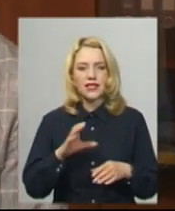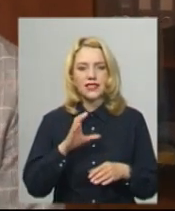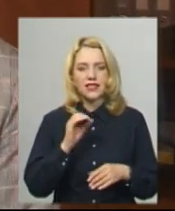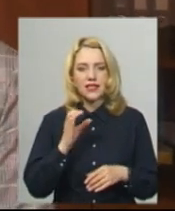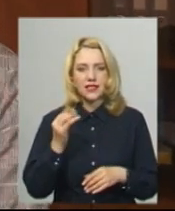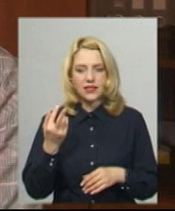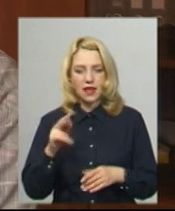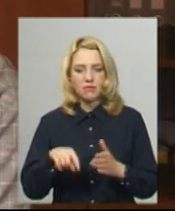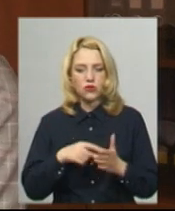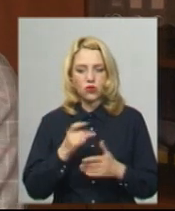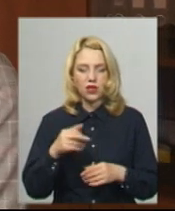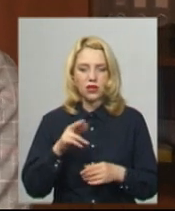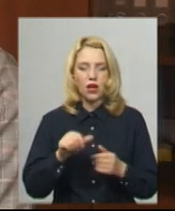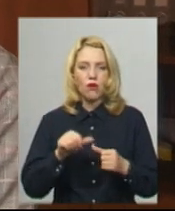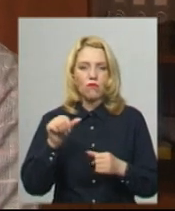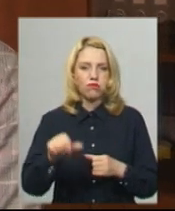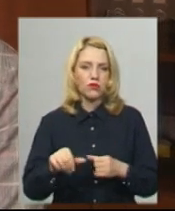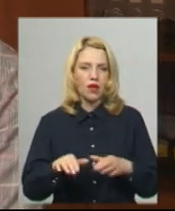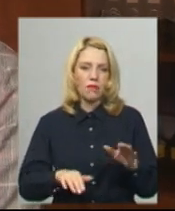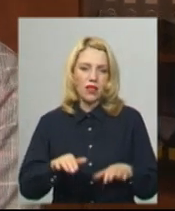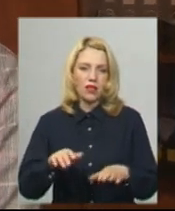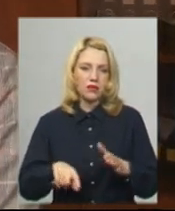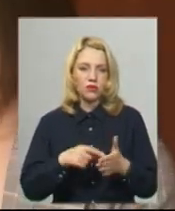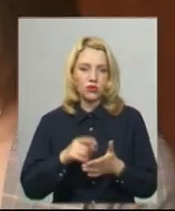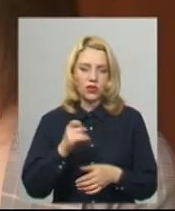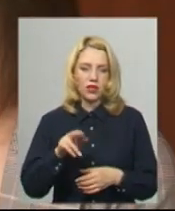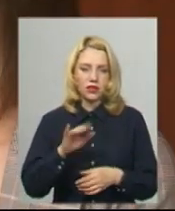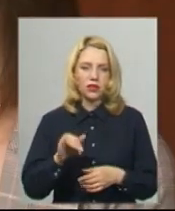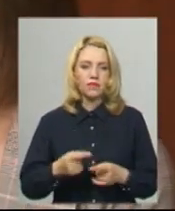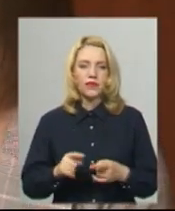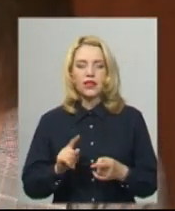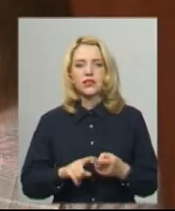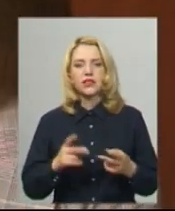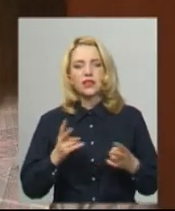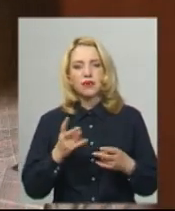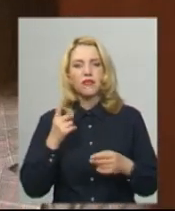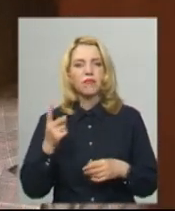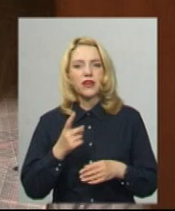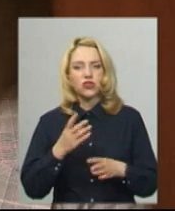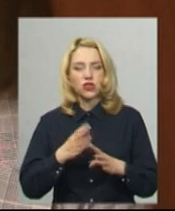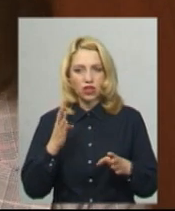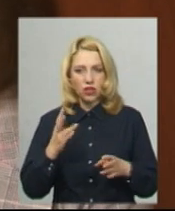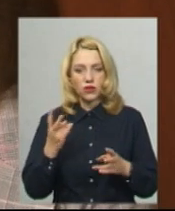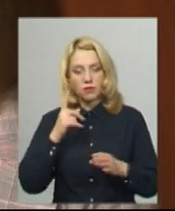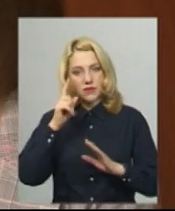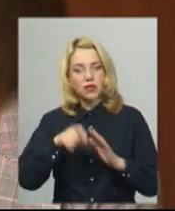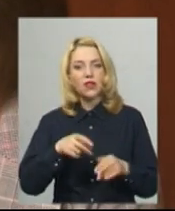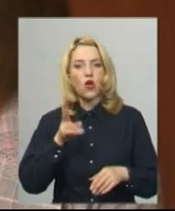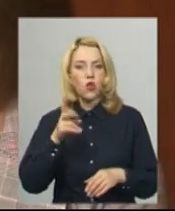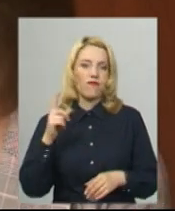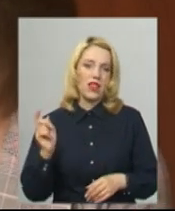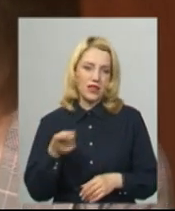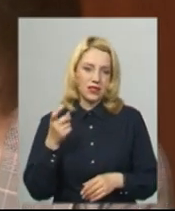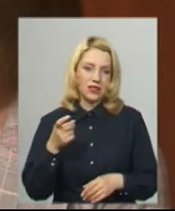перебуває на позабалансці саме міської ради. В першу чергу, це потрібно, звичайно, визначити власника, який би